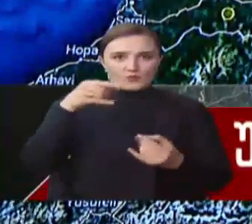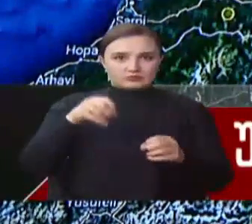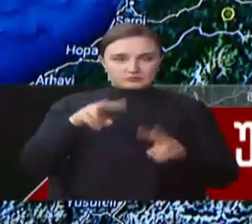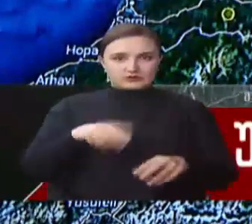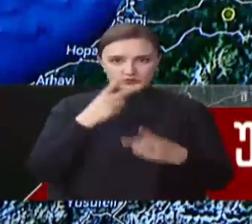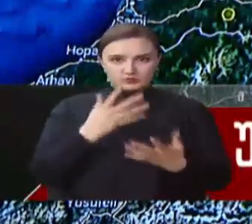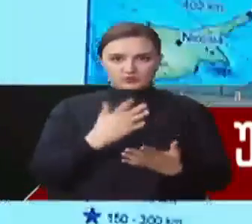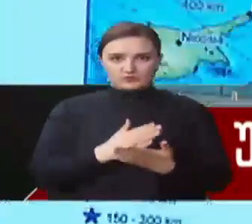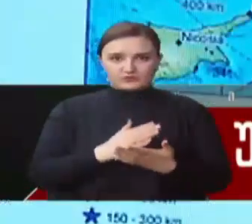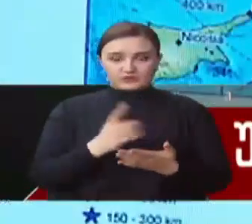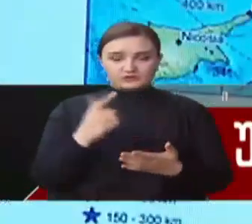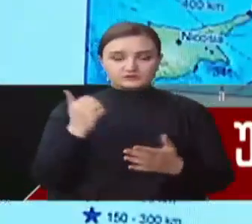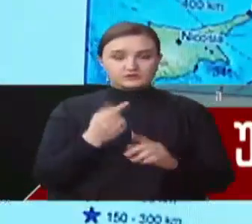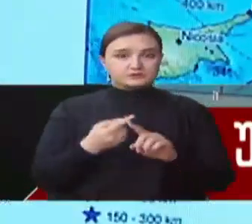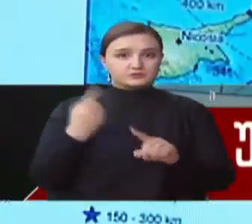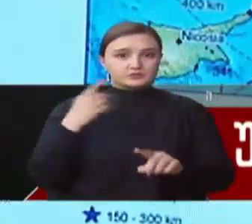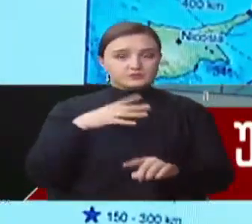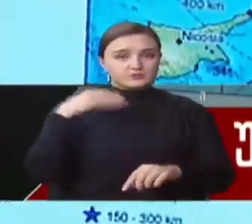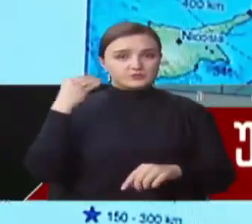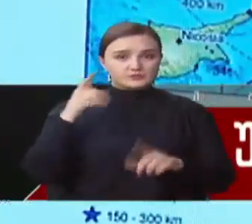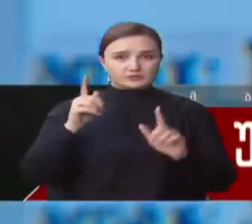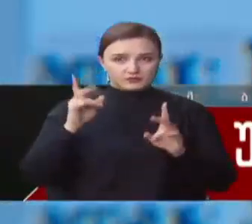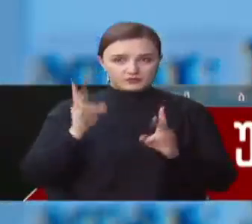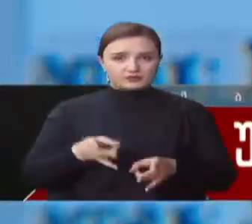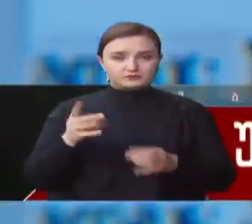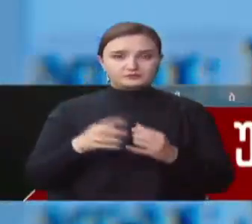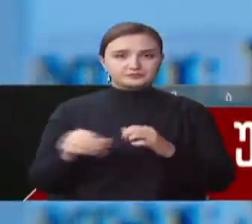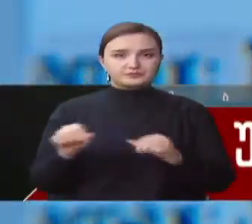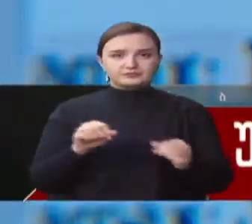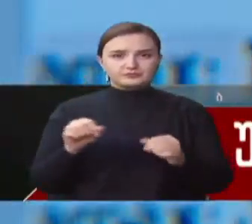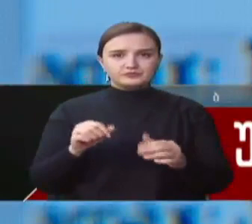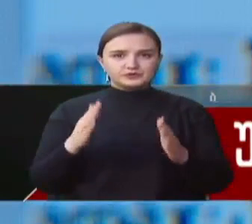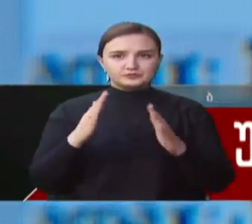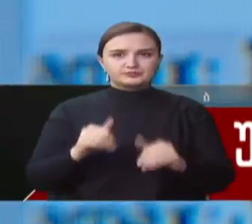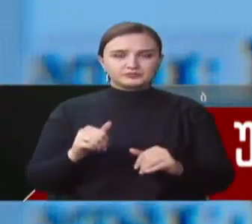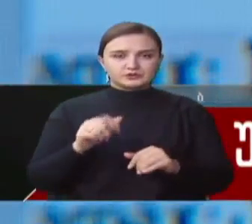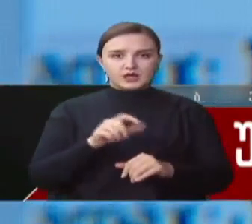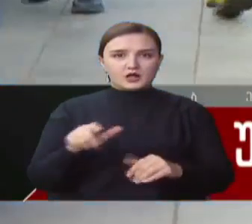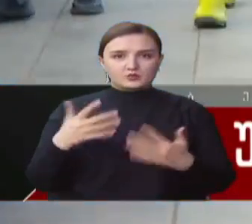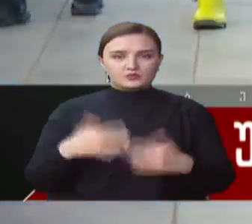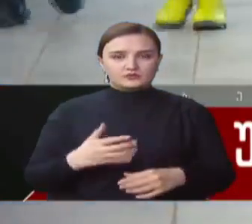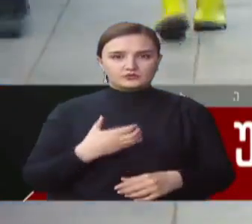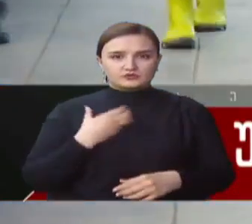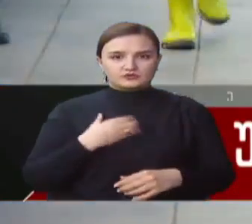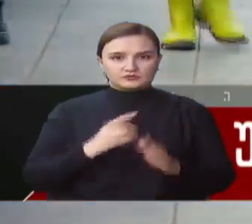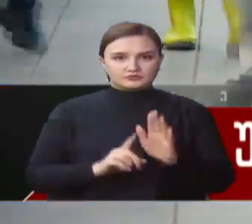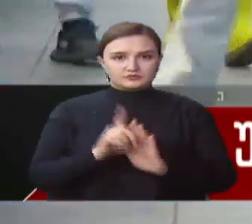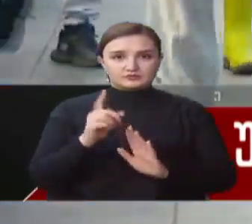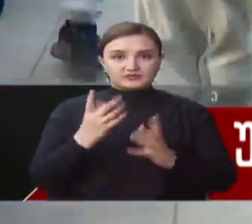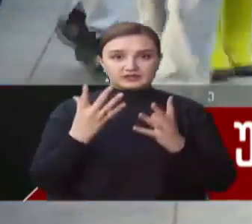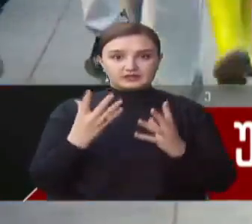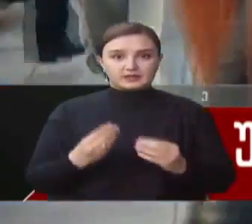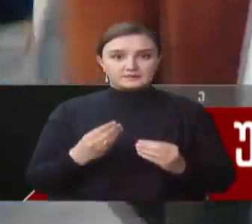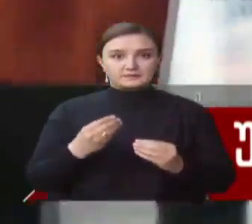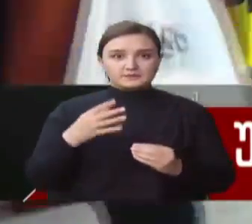باد ارتیق ورزش این مزوبل ترکچی ممختاری دامن گرفتی میت اسفرش شمدگ. سازوگادو باشی شیشی گاچند. کاتاستروپیدن پیروت غیبشی